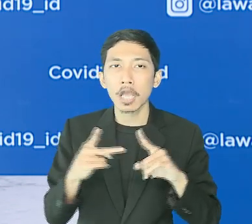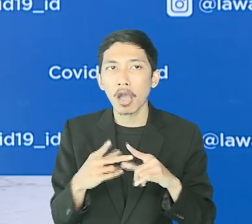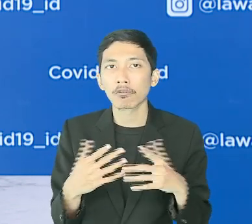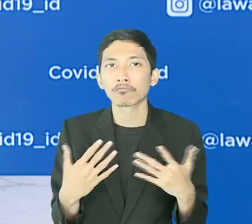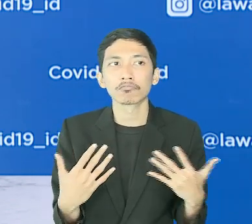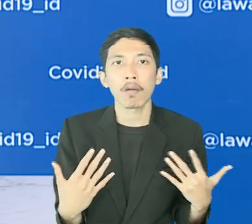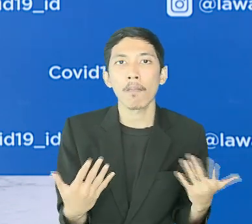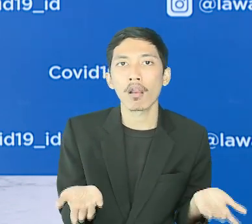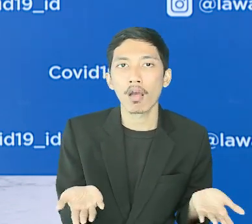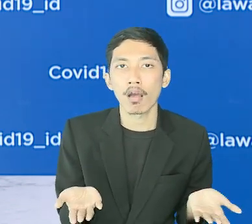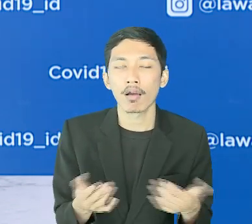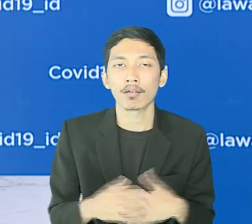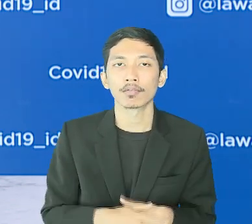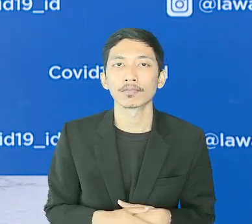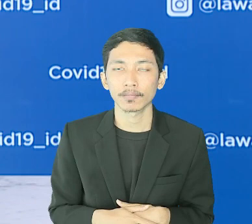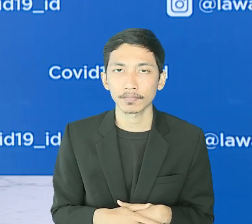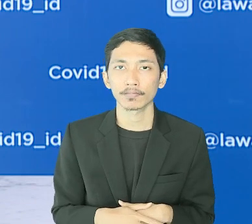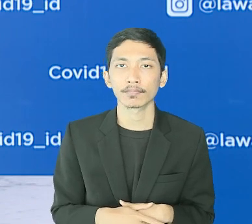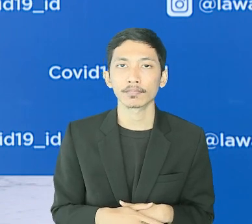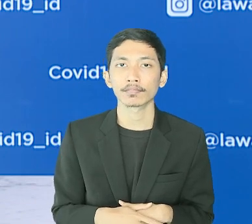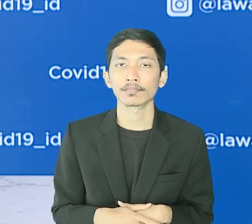Antara,